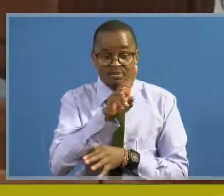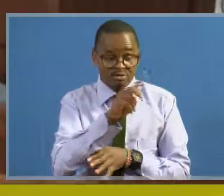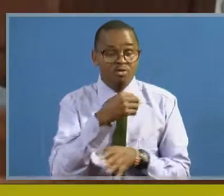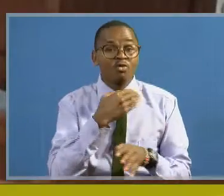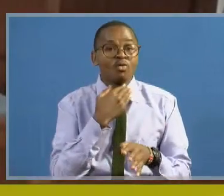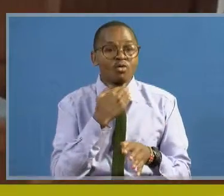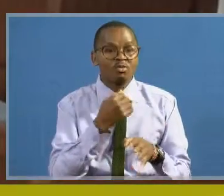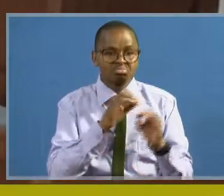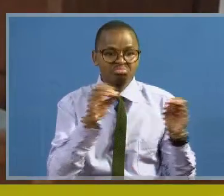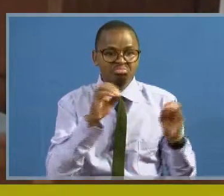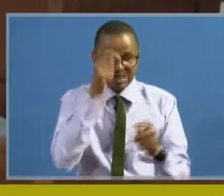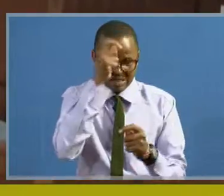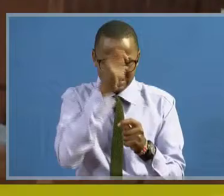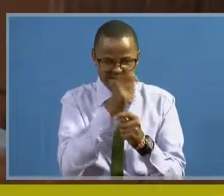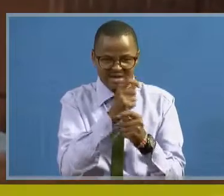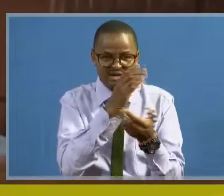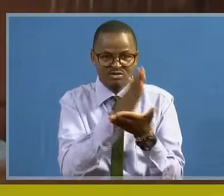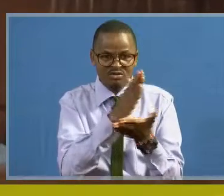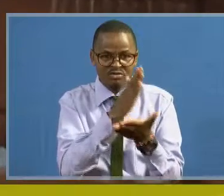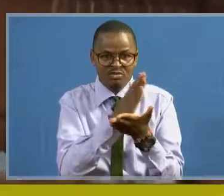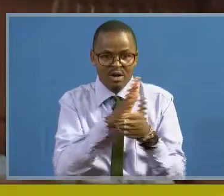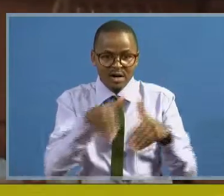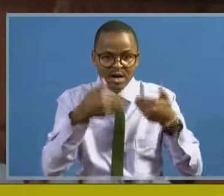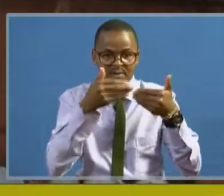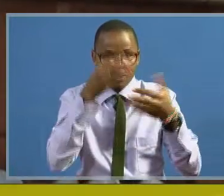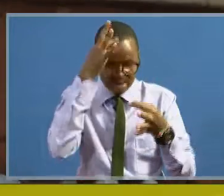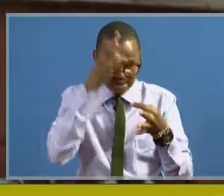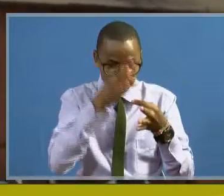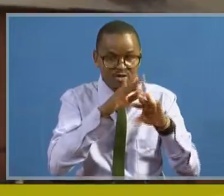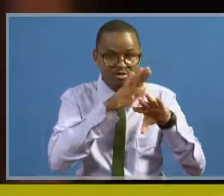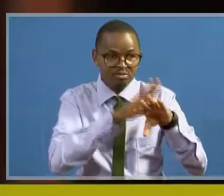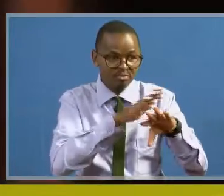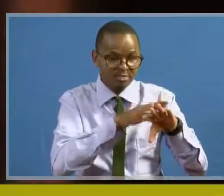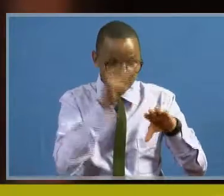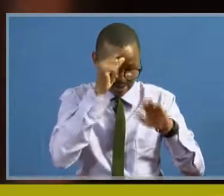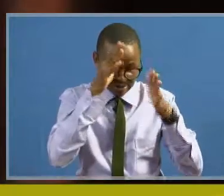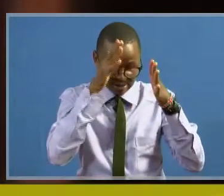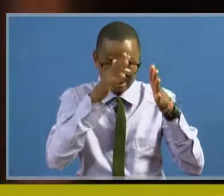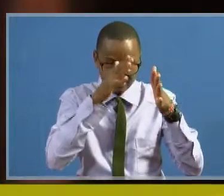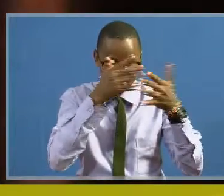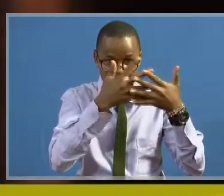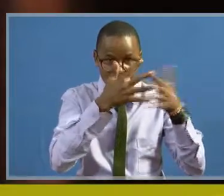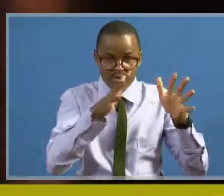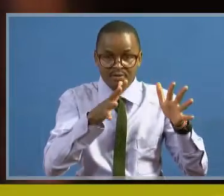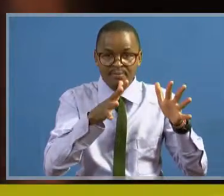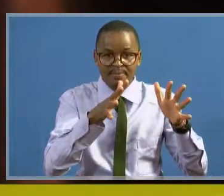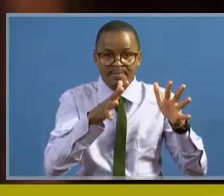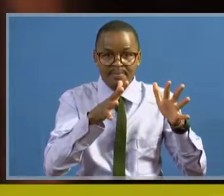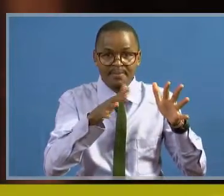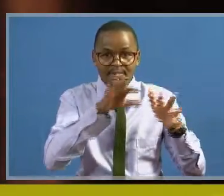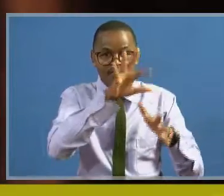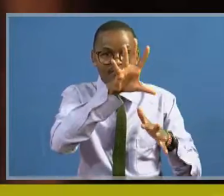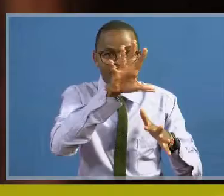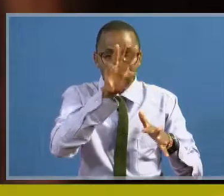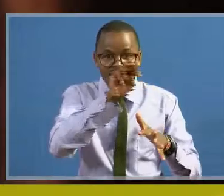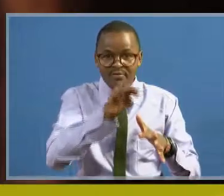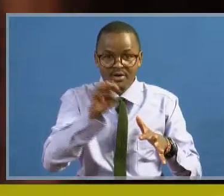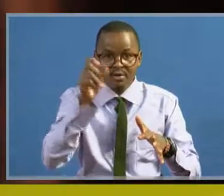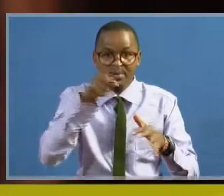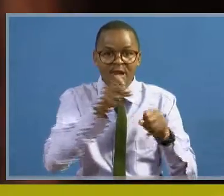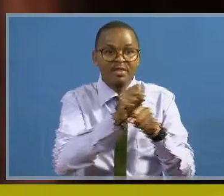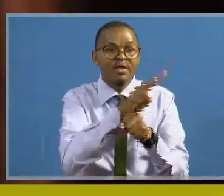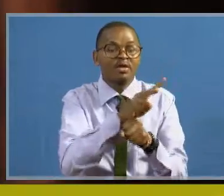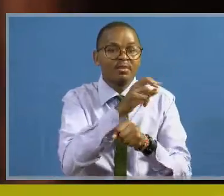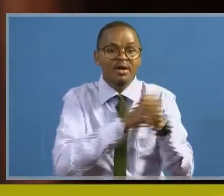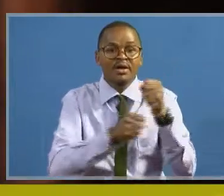wanadai kuwa hawana imani kuwa jaji Lesit atatoa uamuzi wa haki. Gavana Obado aliachiliwa kwa dhamana ya shilingi milioni 5 mwezi Disemba